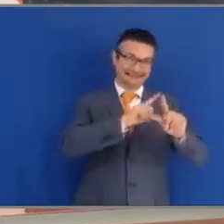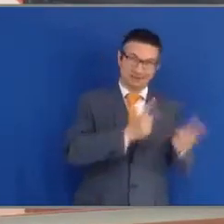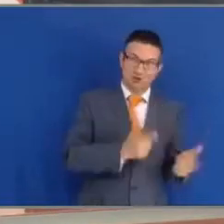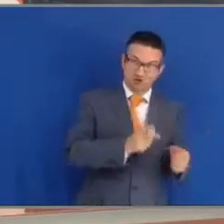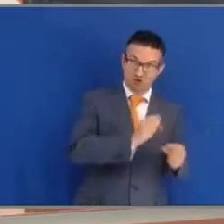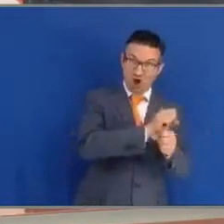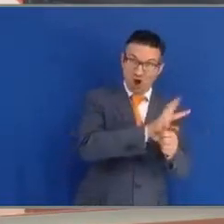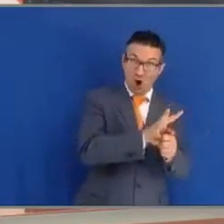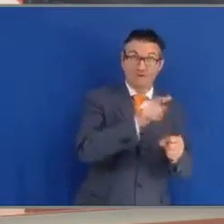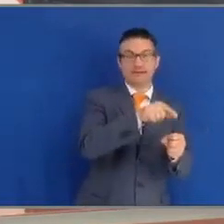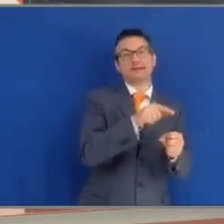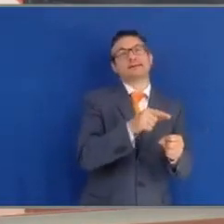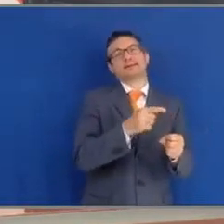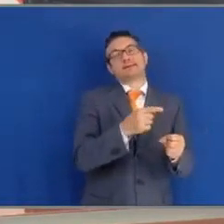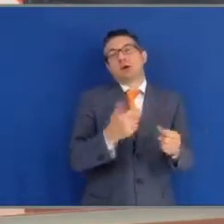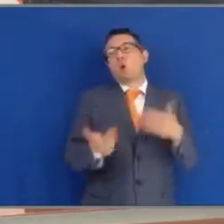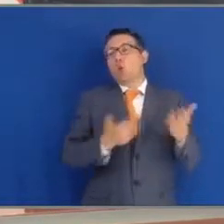Covid